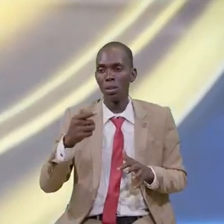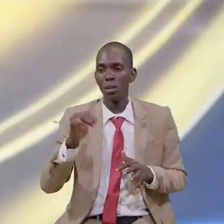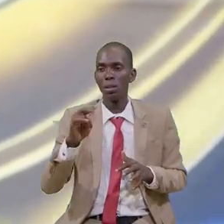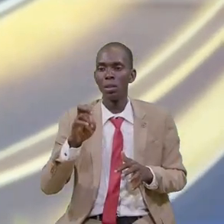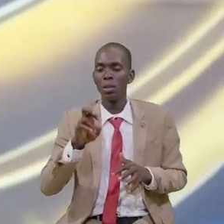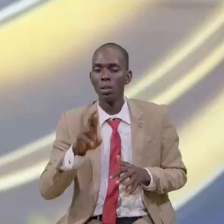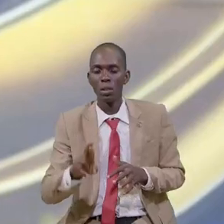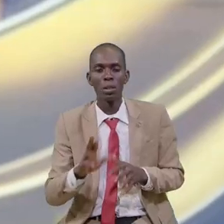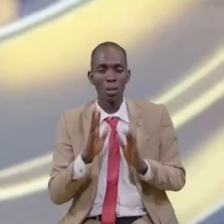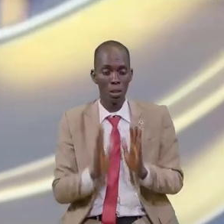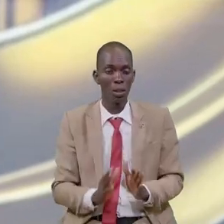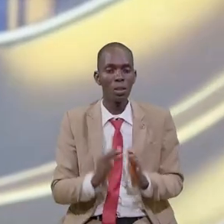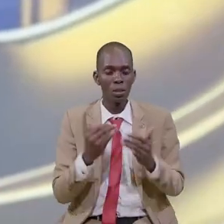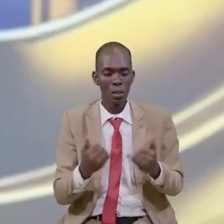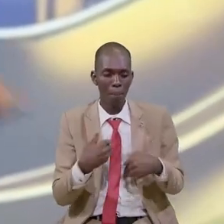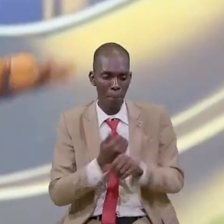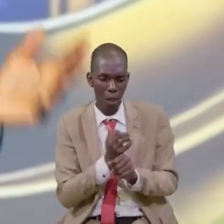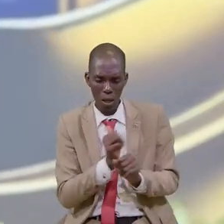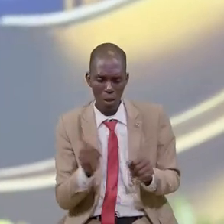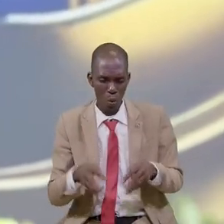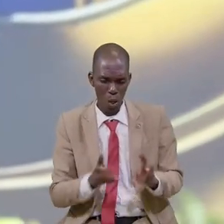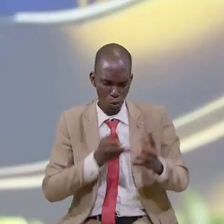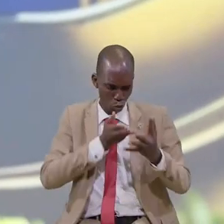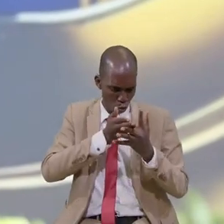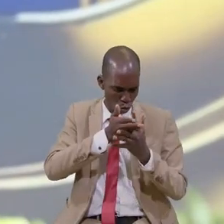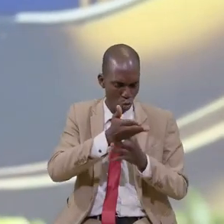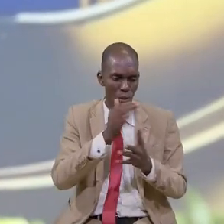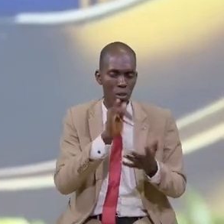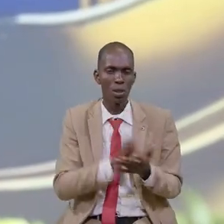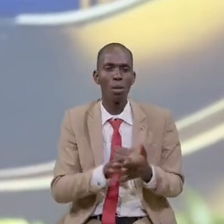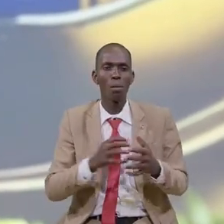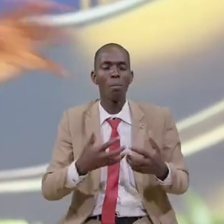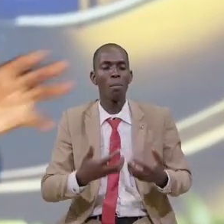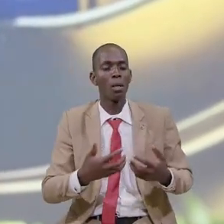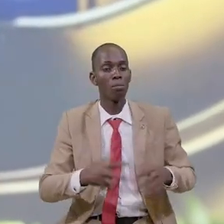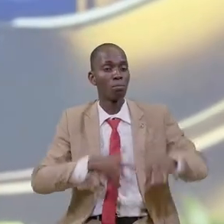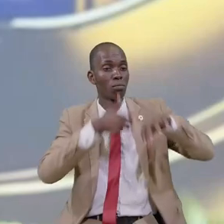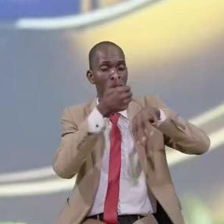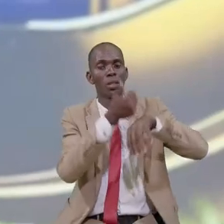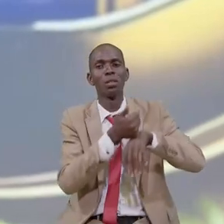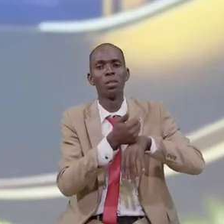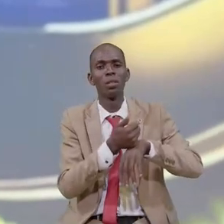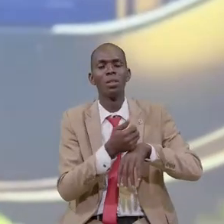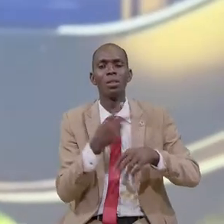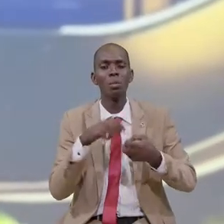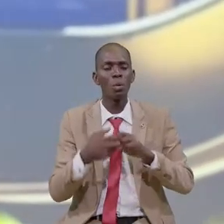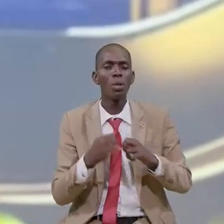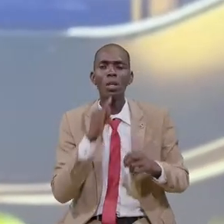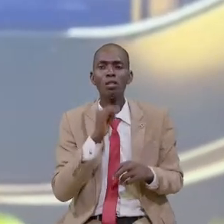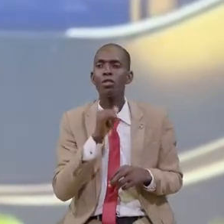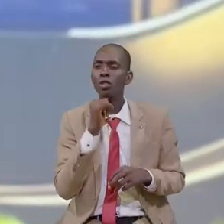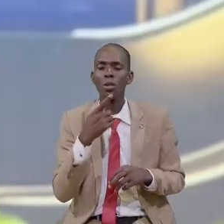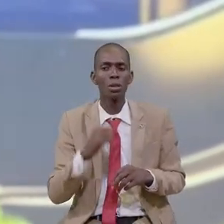problème. Ce que je veux vous faire comprendre, nous sommes avec ces montagnes il y a très longtemps. Nous sommes avec ces défis il y a